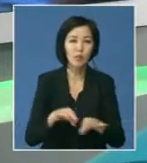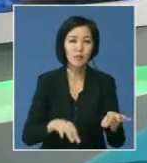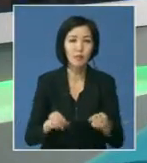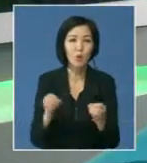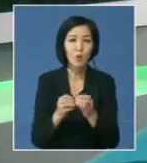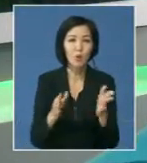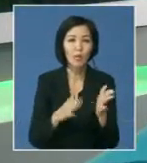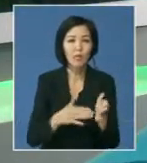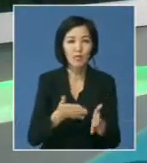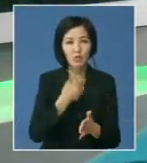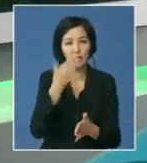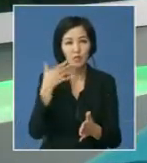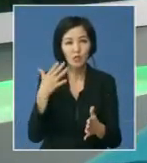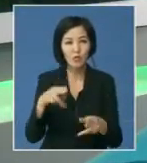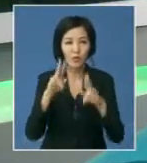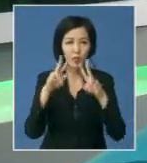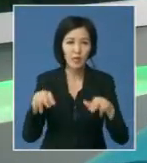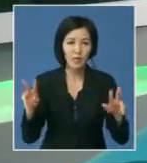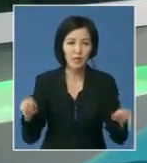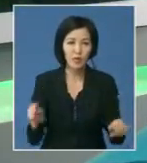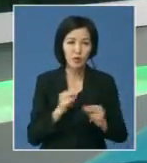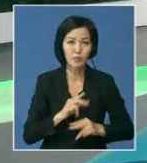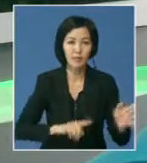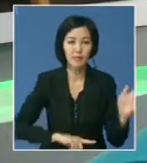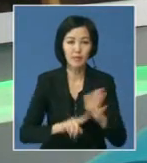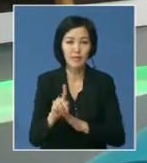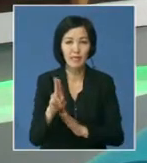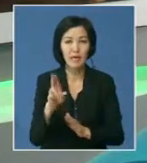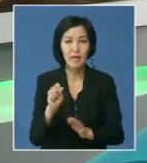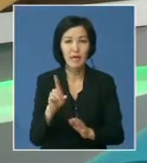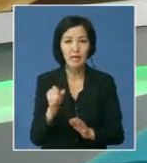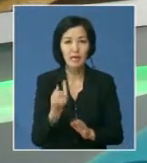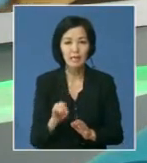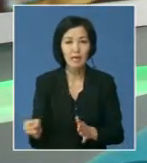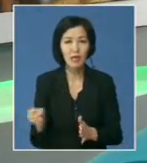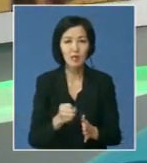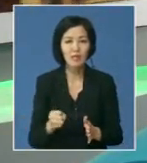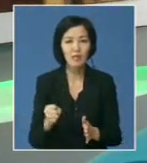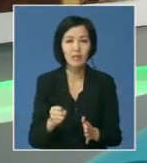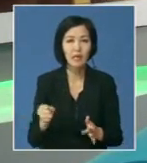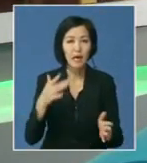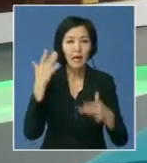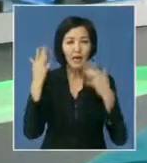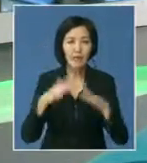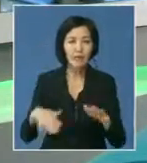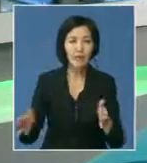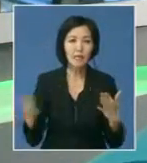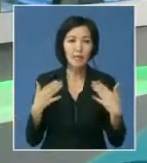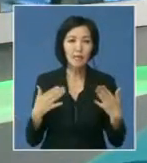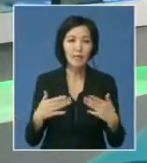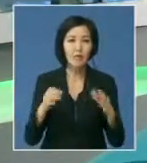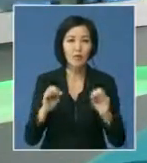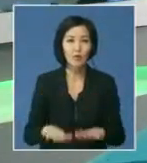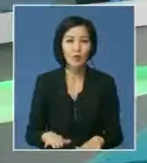сауықтыру лагері жұмысын бастады. Солардың бірі Қарасай аудандағы Армандала демалыс орталығы. Бұл жетсу өңіріндегі әрі лагерлердің